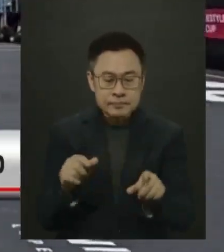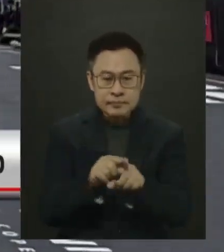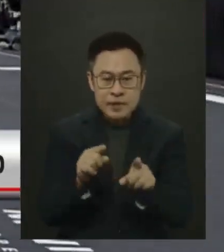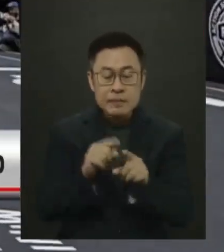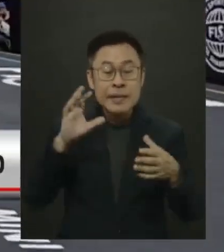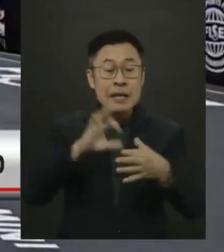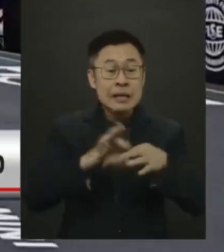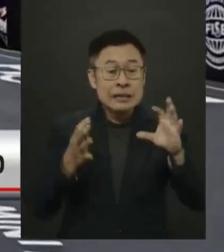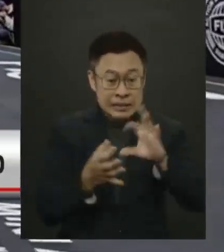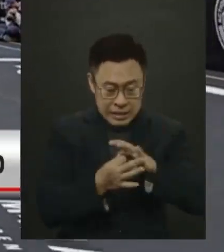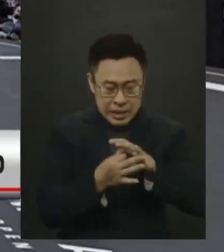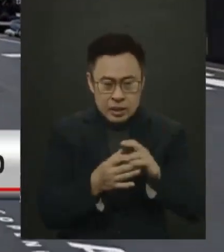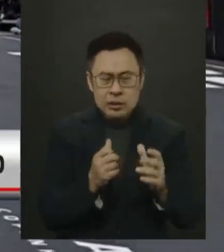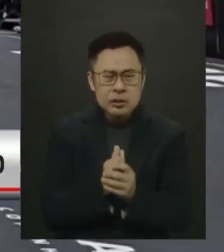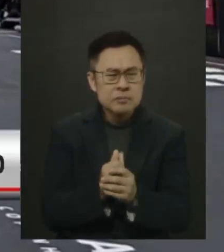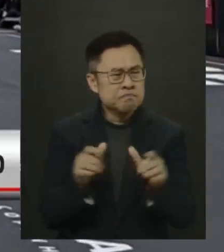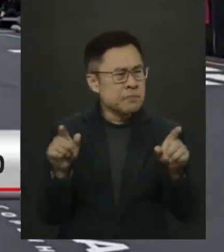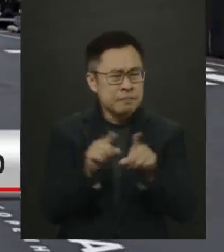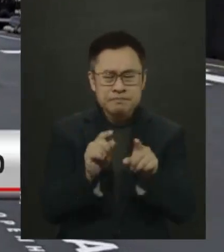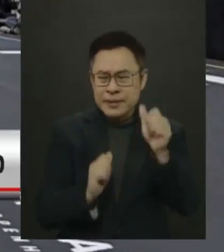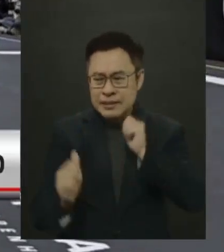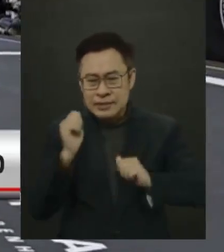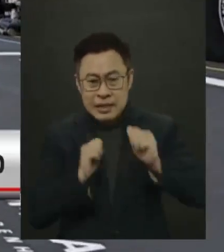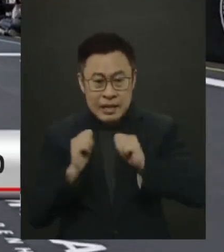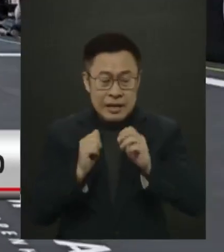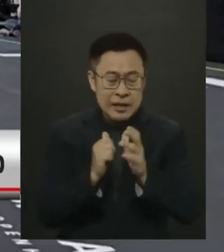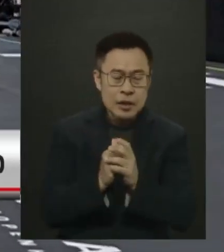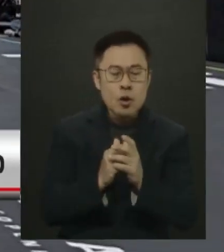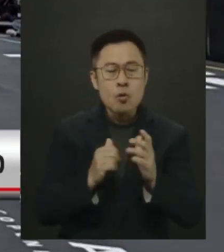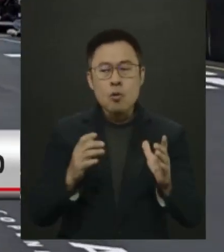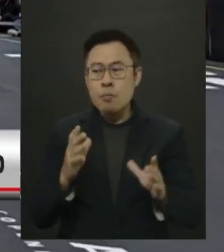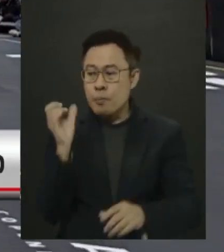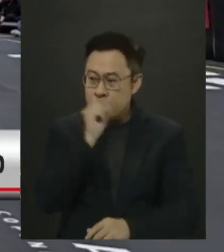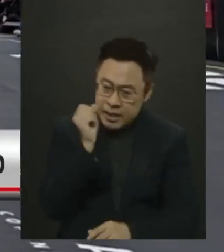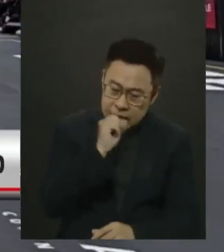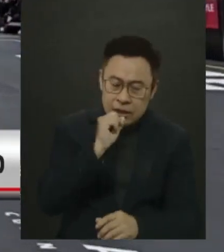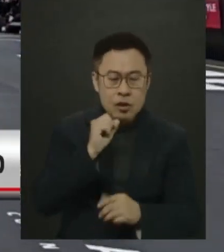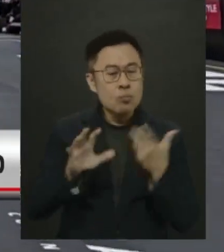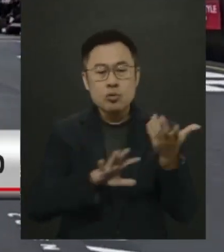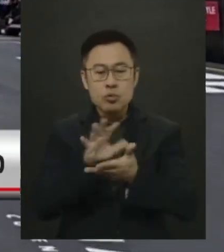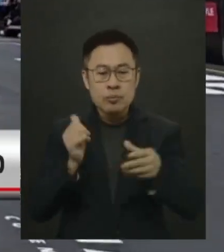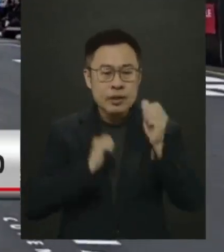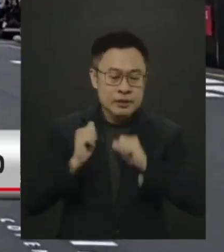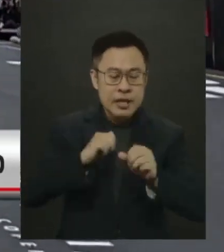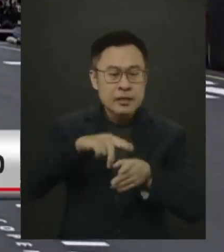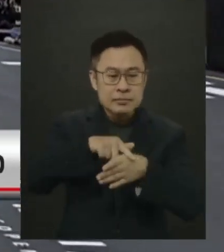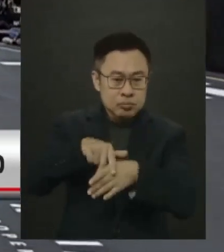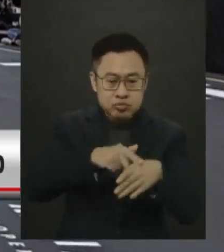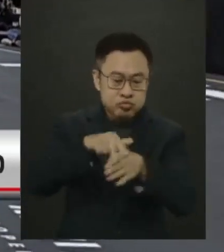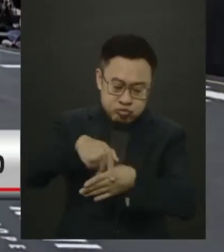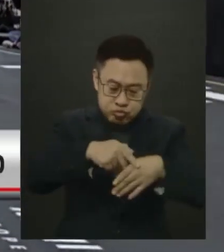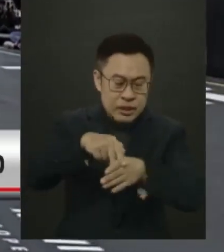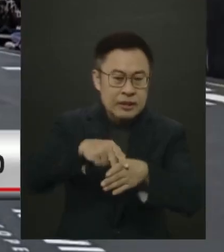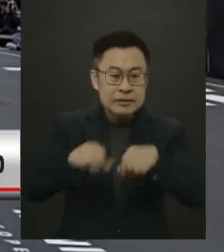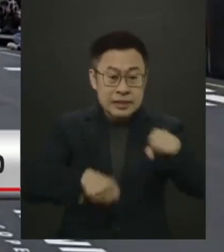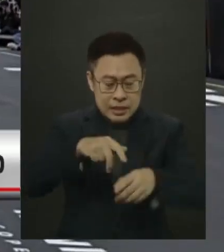ที่มันบวกกับคล้ายๆเหมือนดูคอนเสิร์ตไปด้วยนะ ค่ะ คือเหมือนมีเพลงมีอะไรมาแล้วก็เน้นความเรียกว่าสวยงามความเท่ของท่